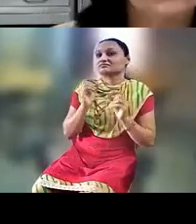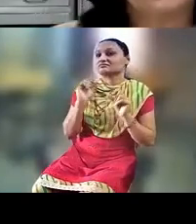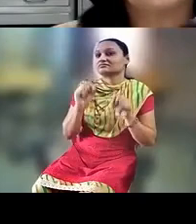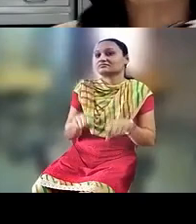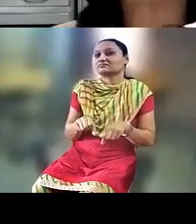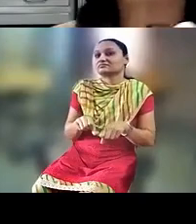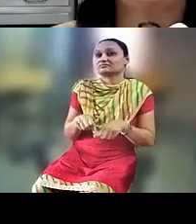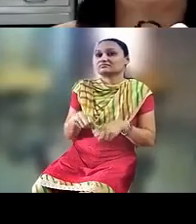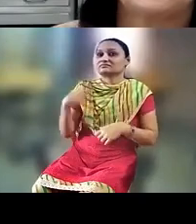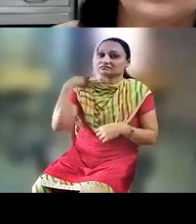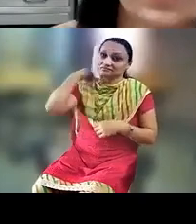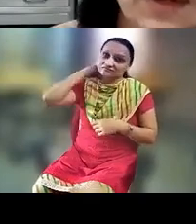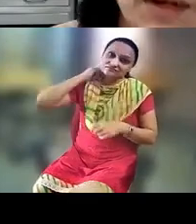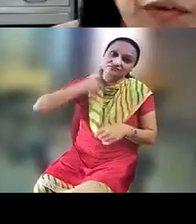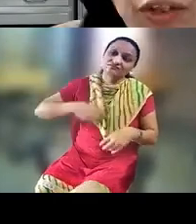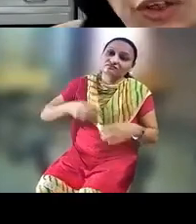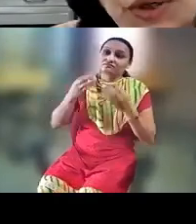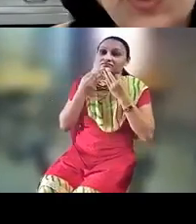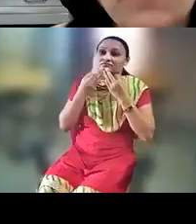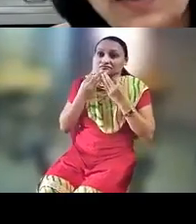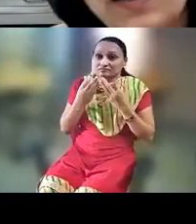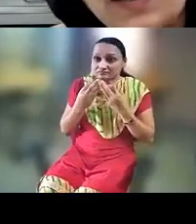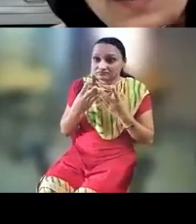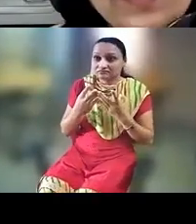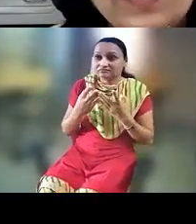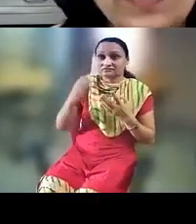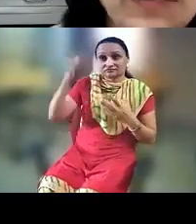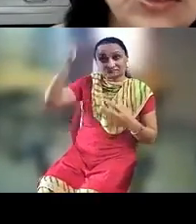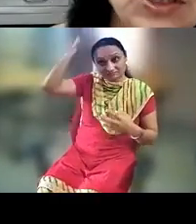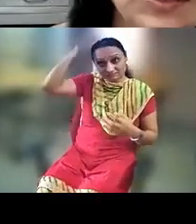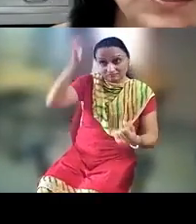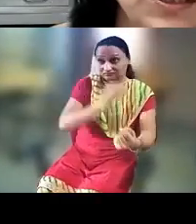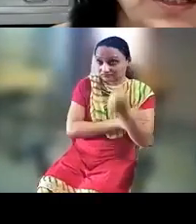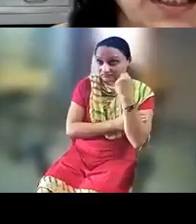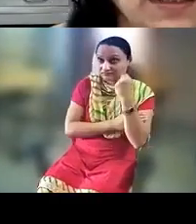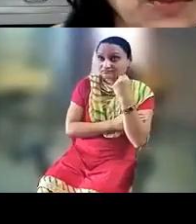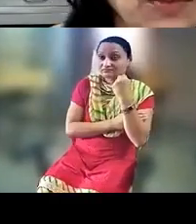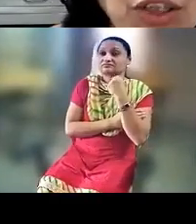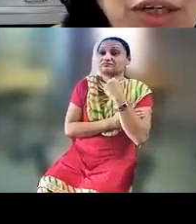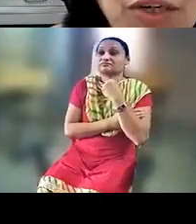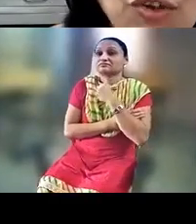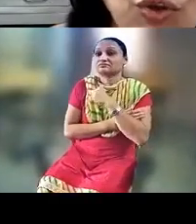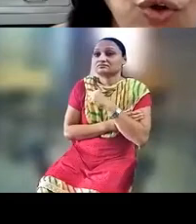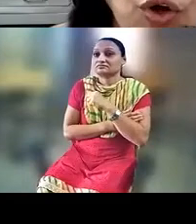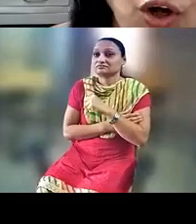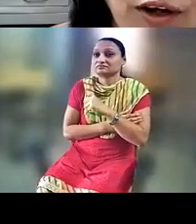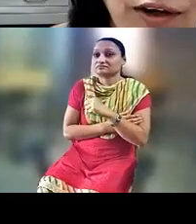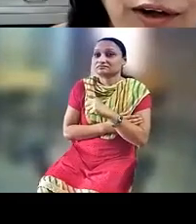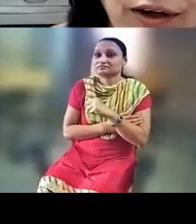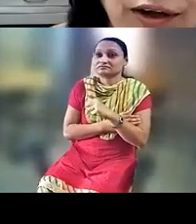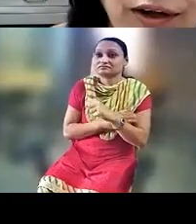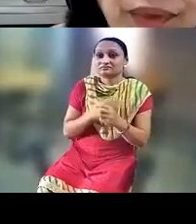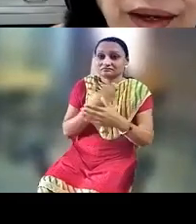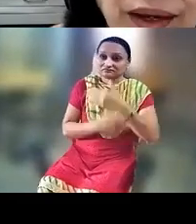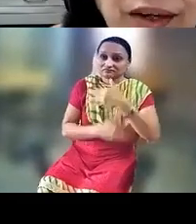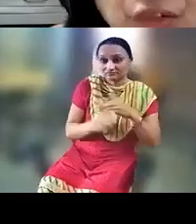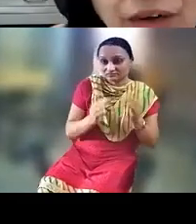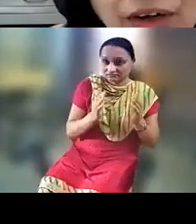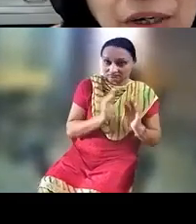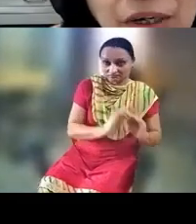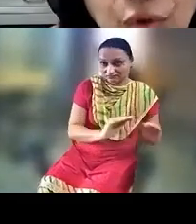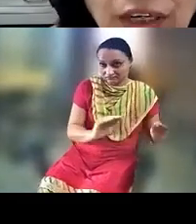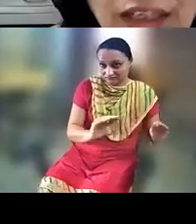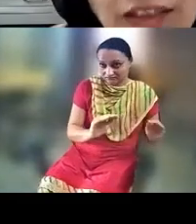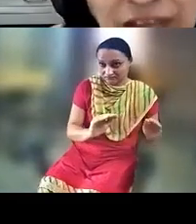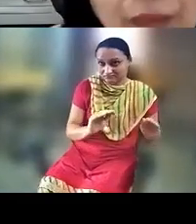अब हम आ रहे हैं स्कूल मेंटल हेल्थ इंटरवेंशंस पे, क्योंकि मेंटल हेल्थ इंटरवेंशंस स्पेशल बच्चों और